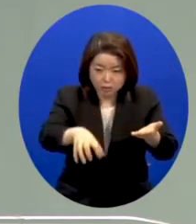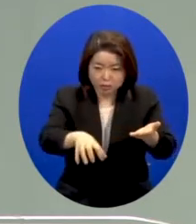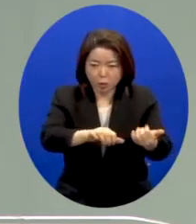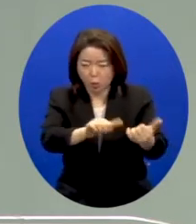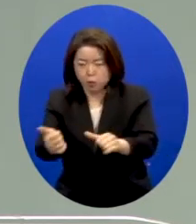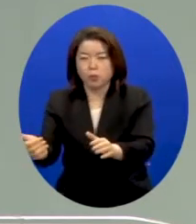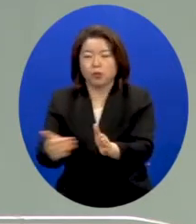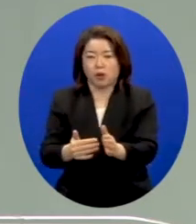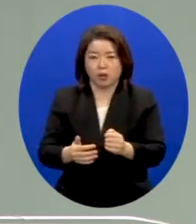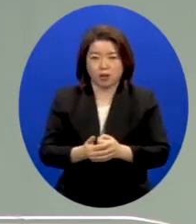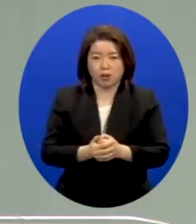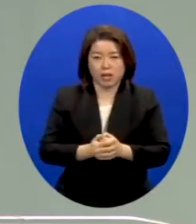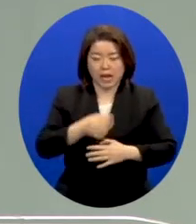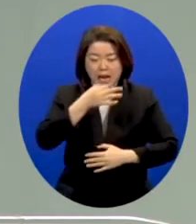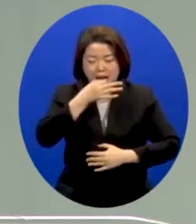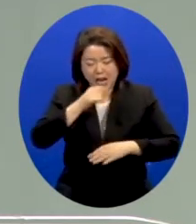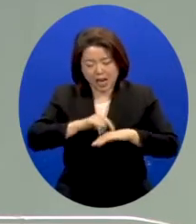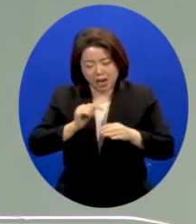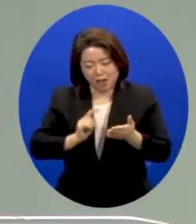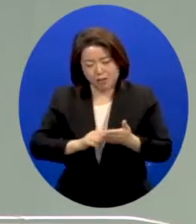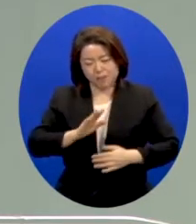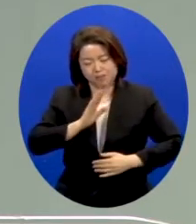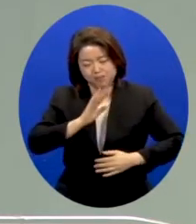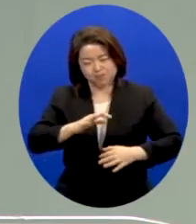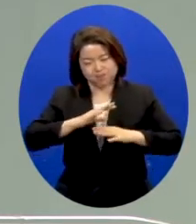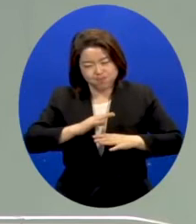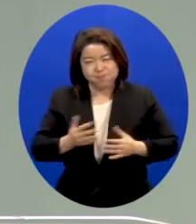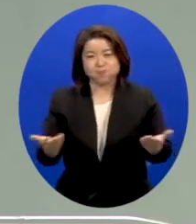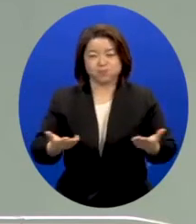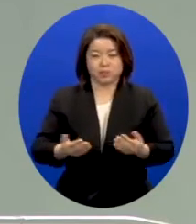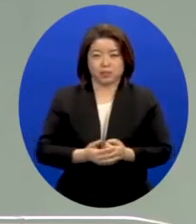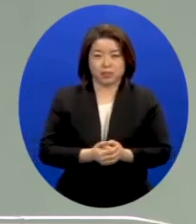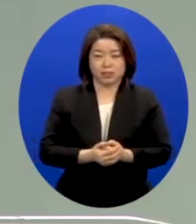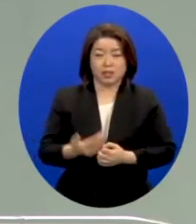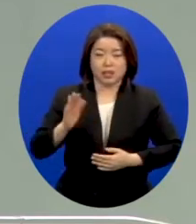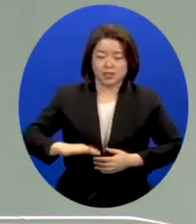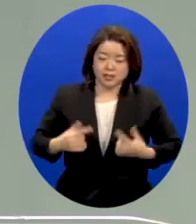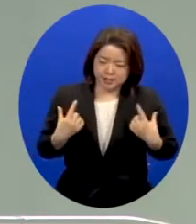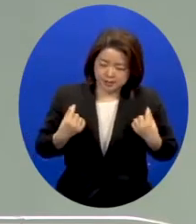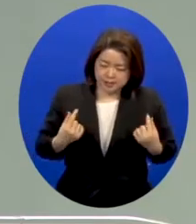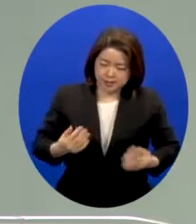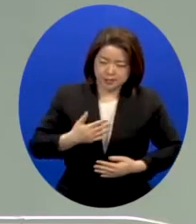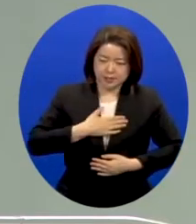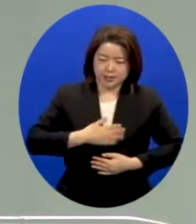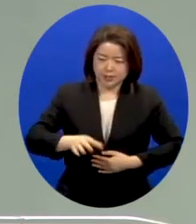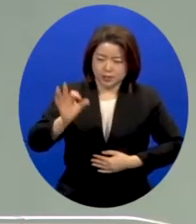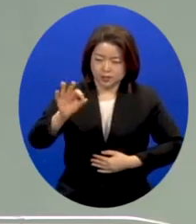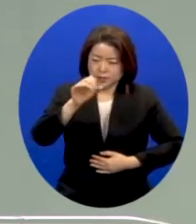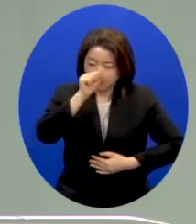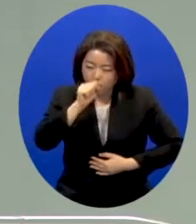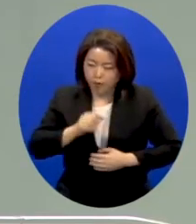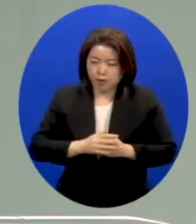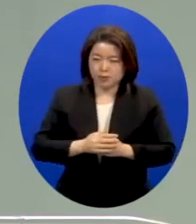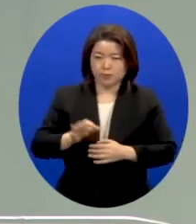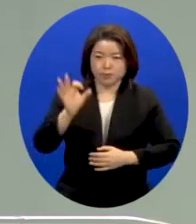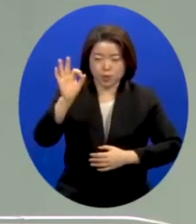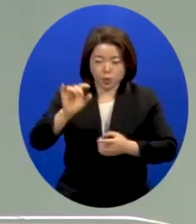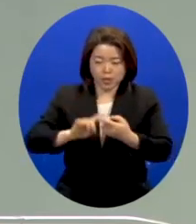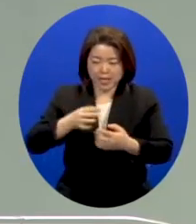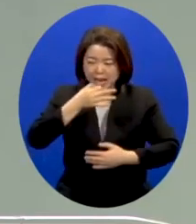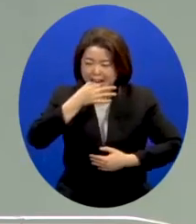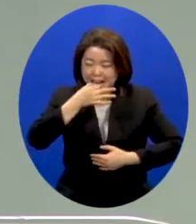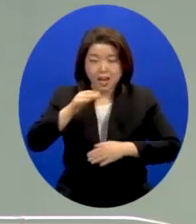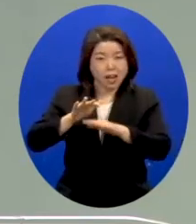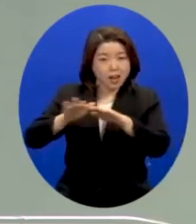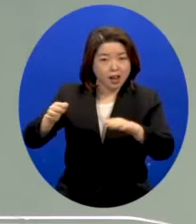알아요 그런데 여전히 내가 돈을 사랑하고 돈에 대한 욕심이 해결되지 않는다면